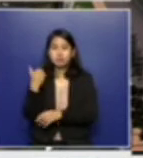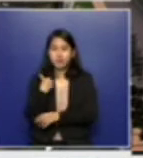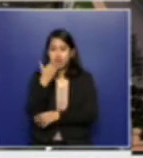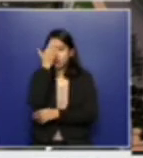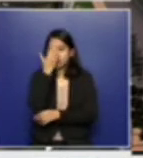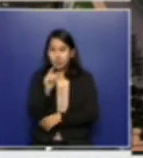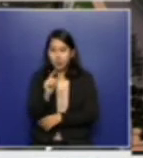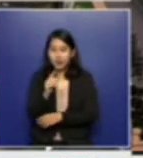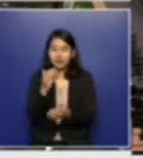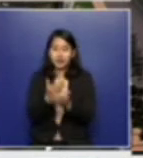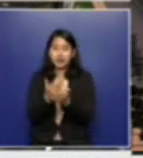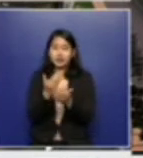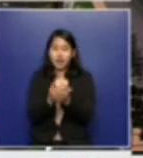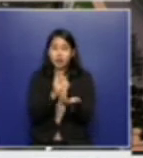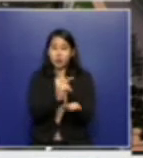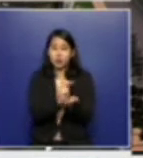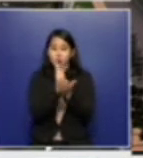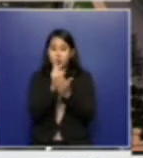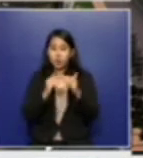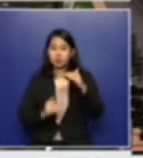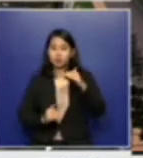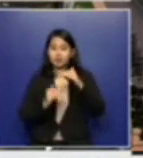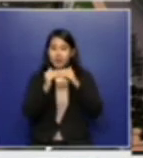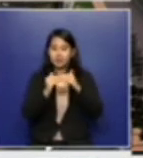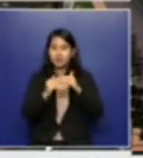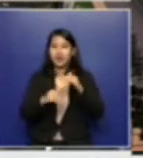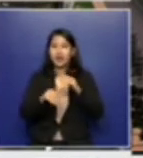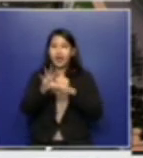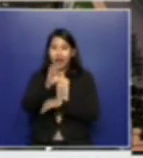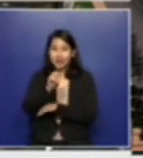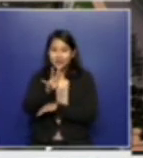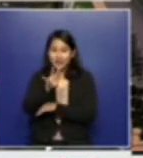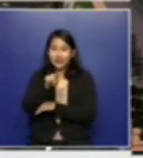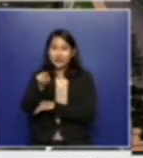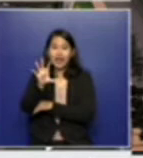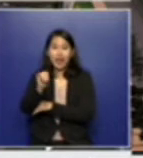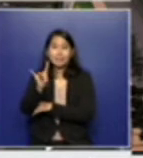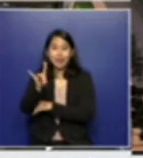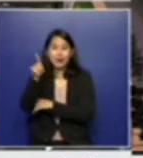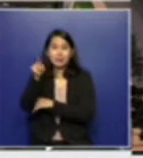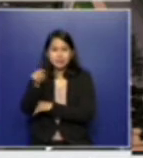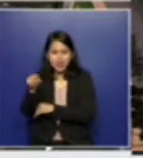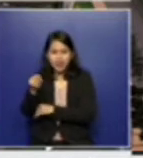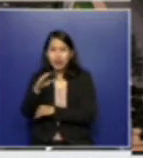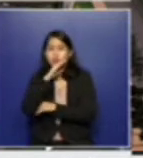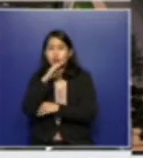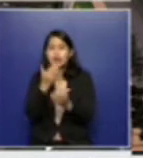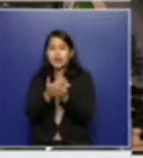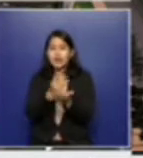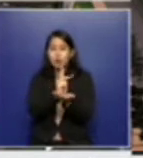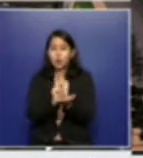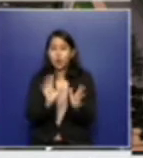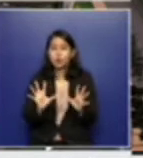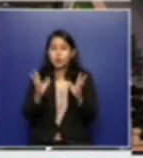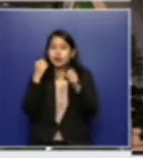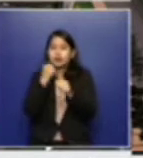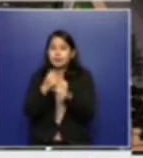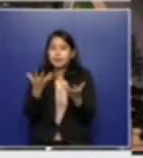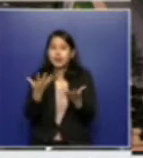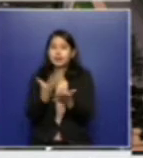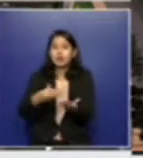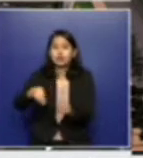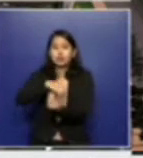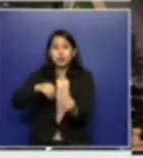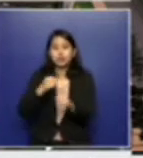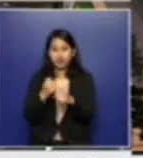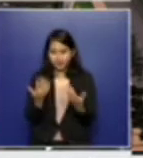านเงินกู้เราเนี่ยตอนนี้ 57-58% นะครับพอหมดตรงนี้ไปแล้วเนี่ยท่านจะเอาเงินที่ไหนมาพัฒนาประเทศครับผมขออนุ